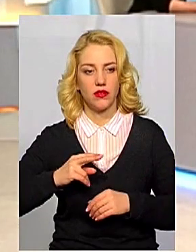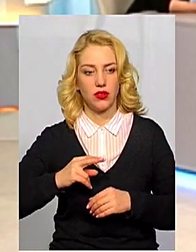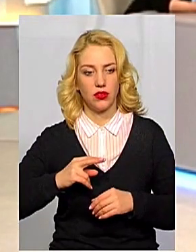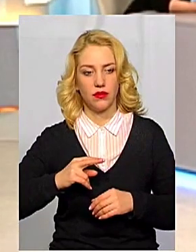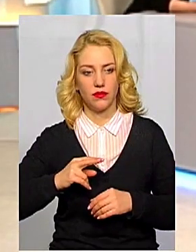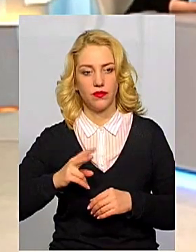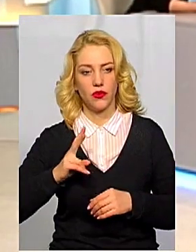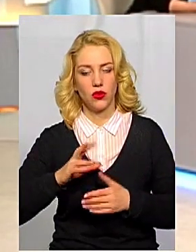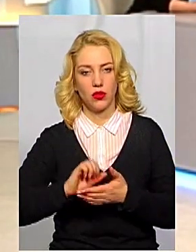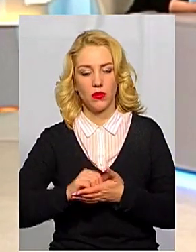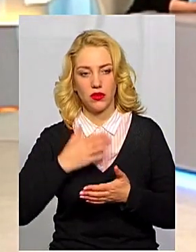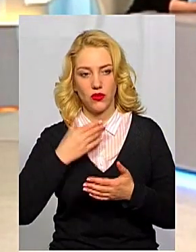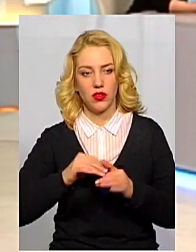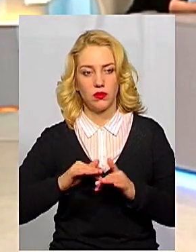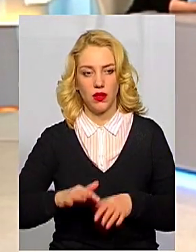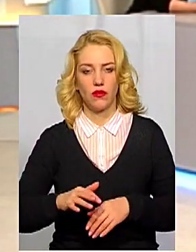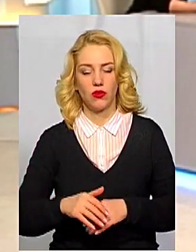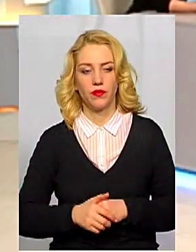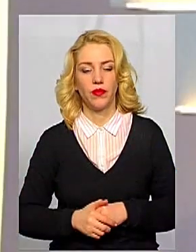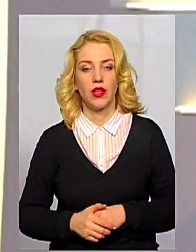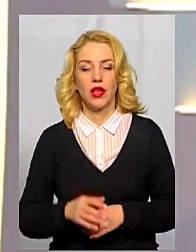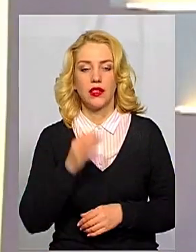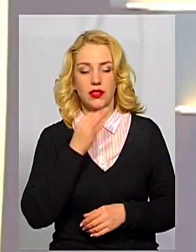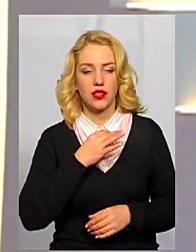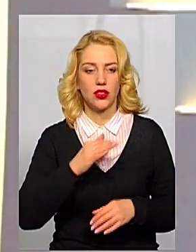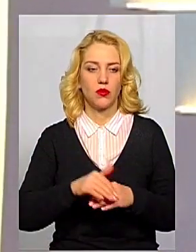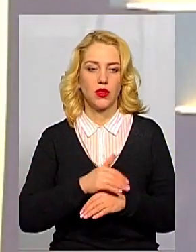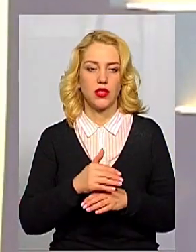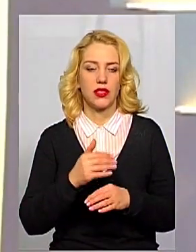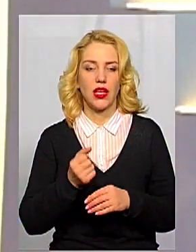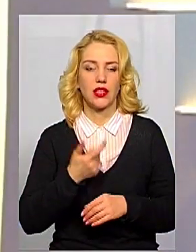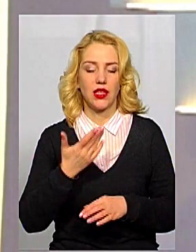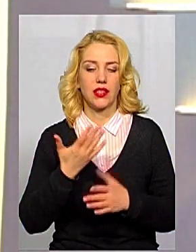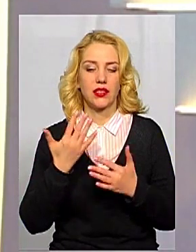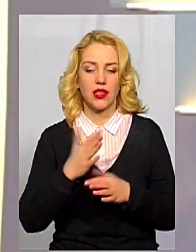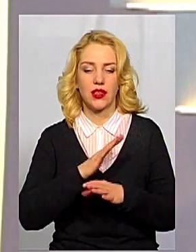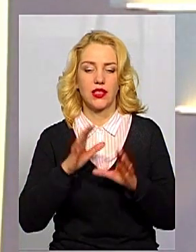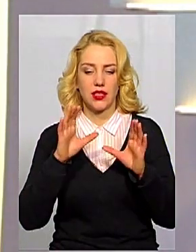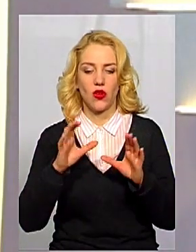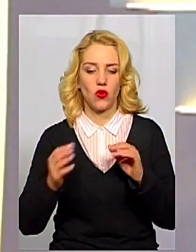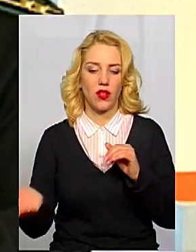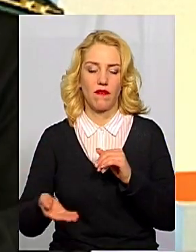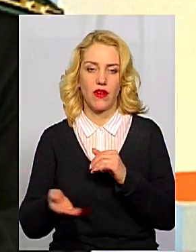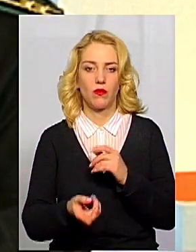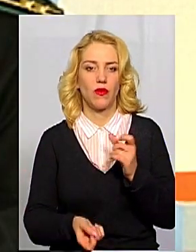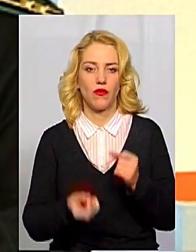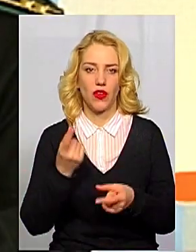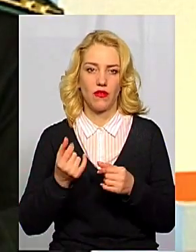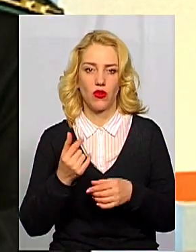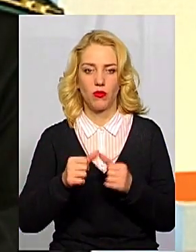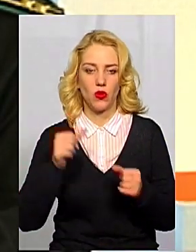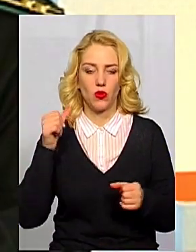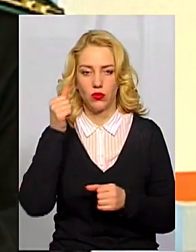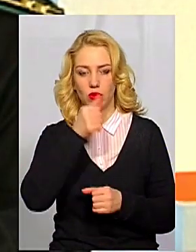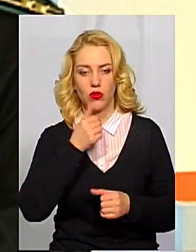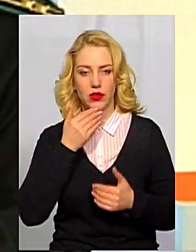які займаються своєю справою. Скажіть, будь ласка, кількість. От скільки було незаконних виявлено минулого року і все? Незаконних рубок в